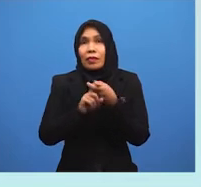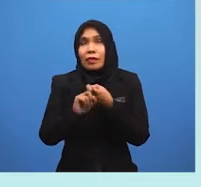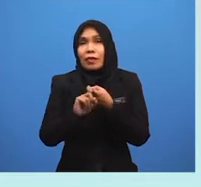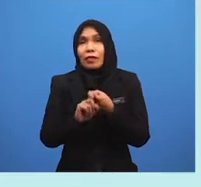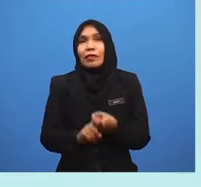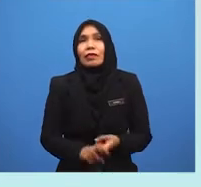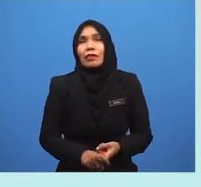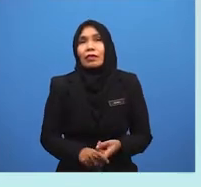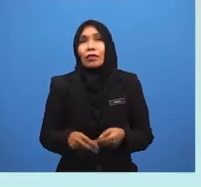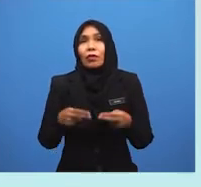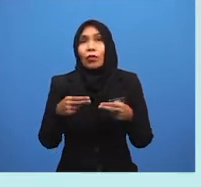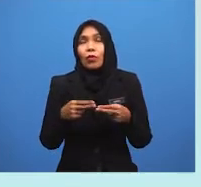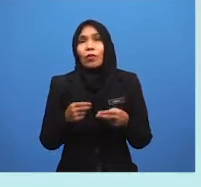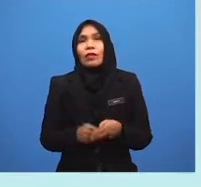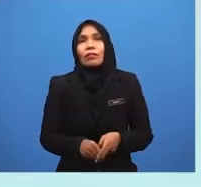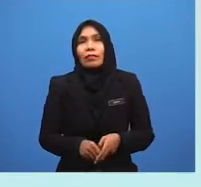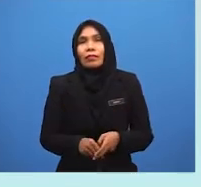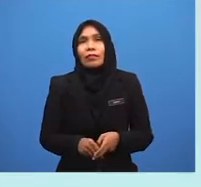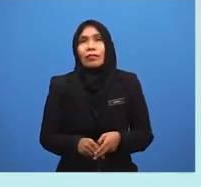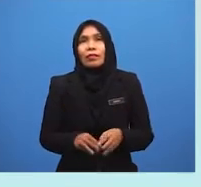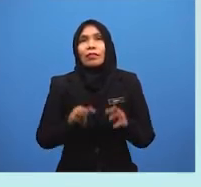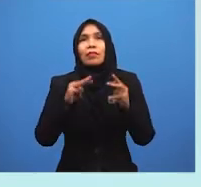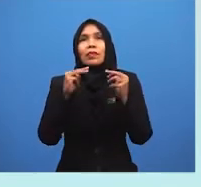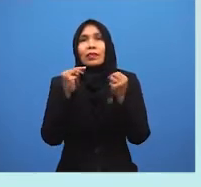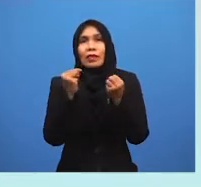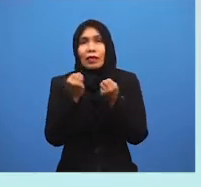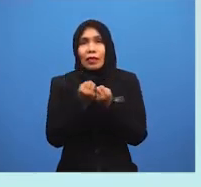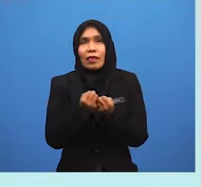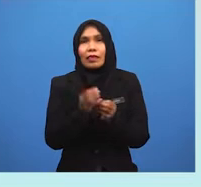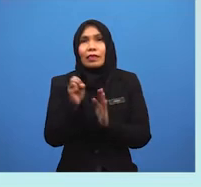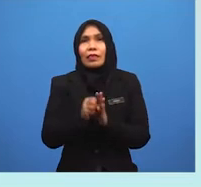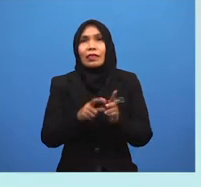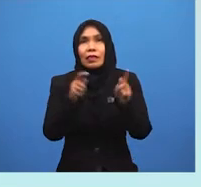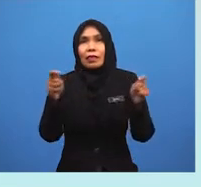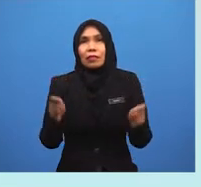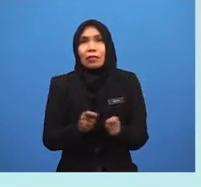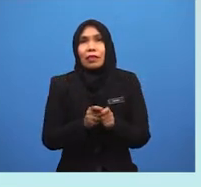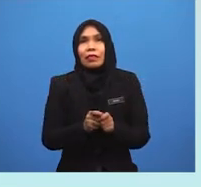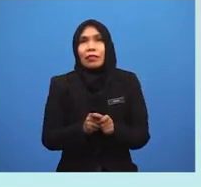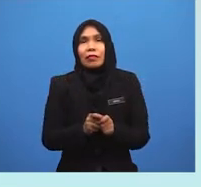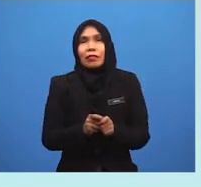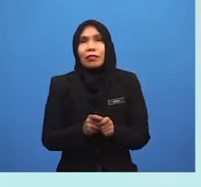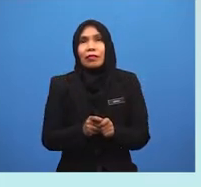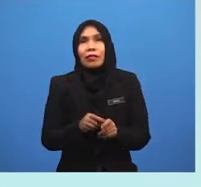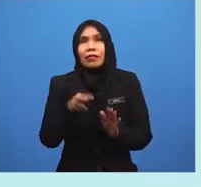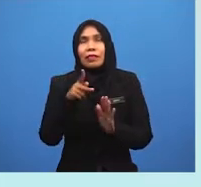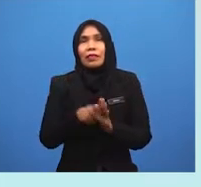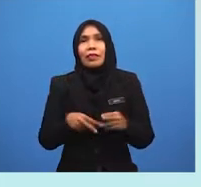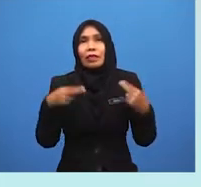masyarakat setempat dan mewujudkan kehidupan yang harmoni.